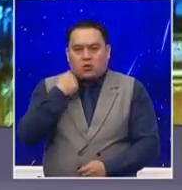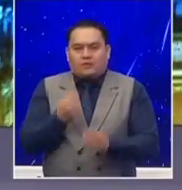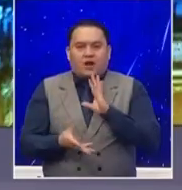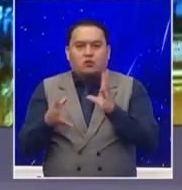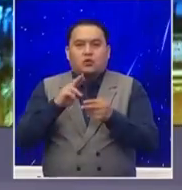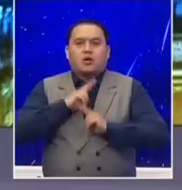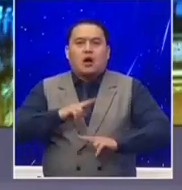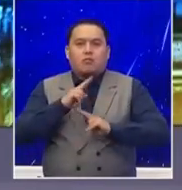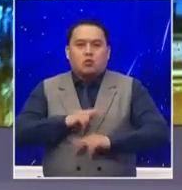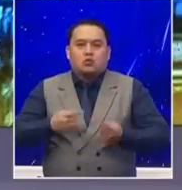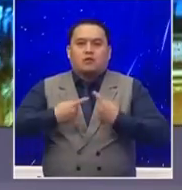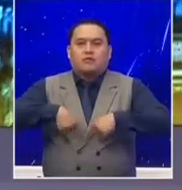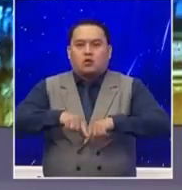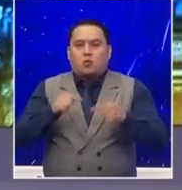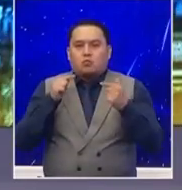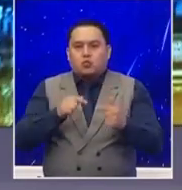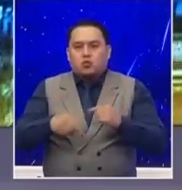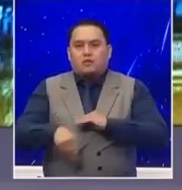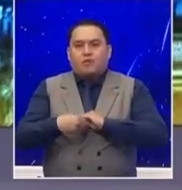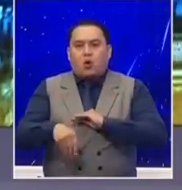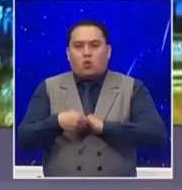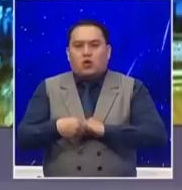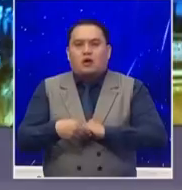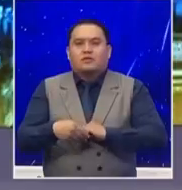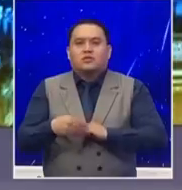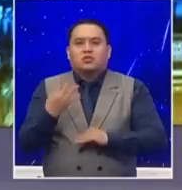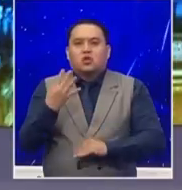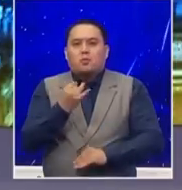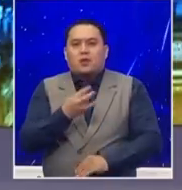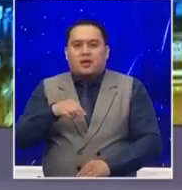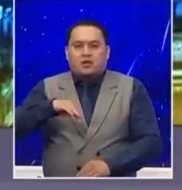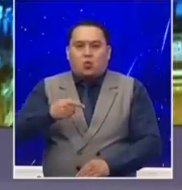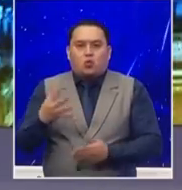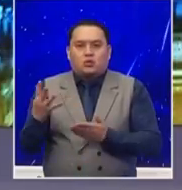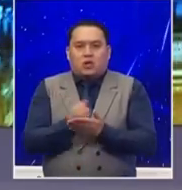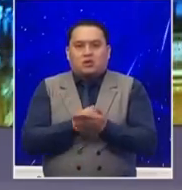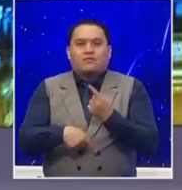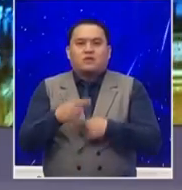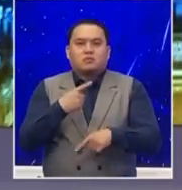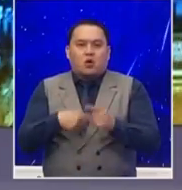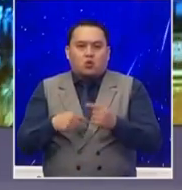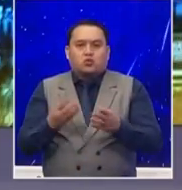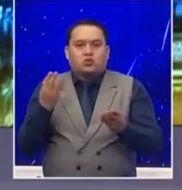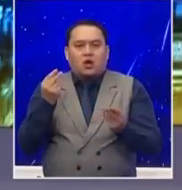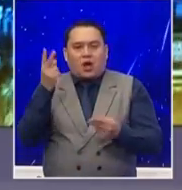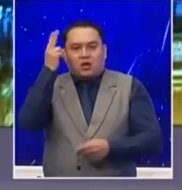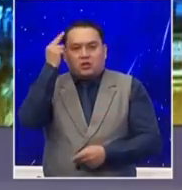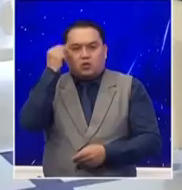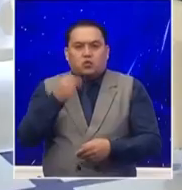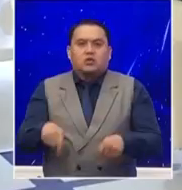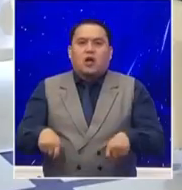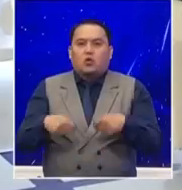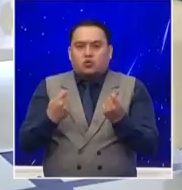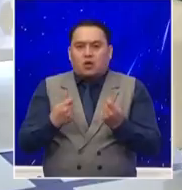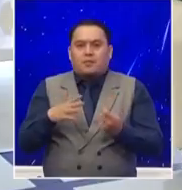результате работы областного департамента по противодействию коррупции почти 4,5 миллиарда удалось возместить. Общее число зафиксированных